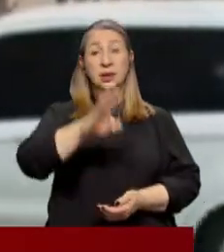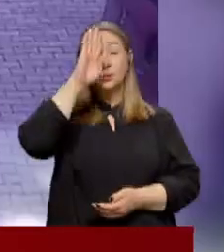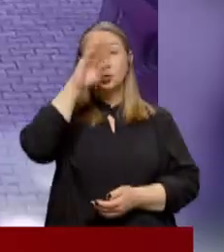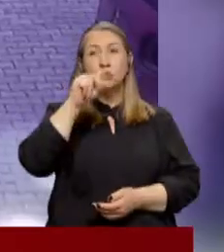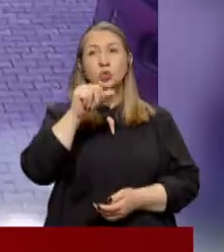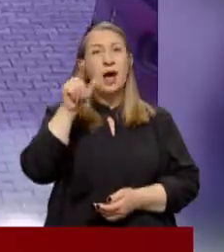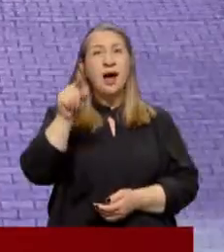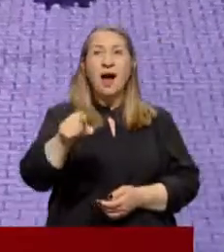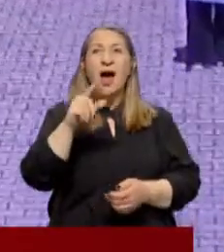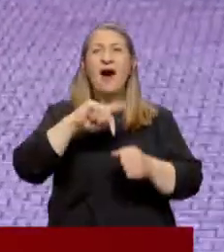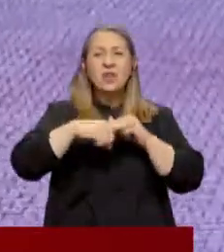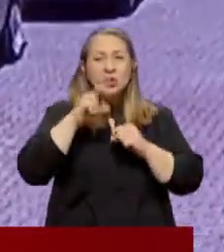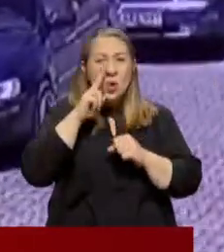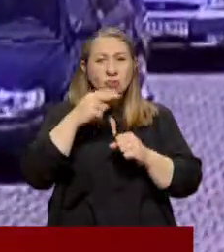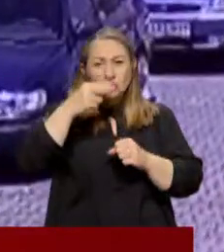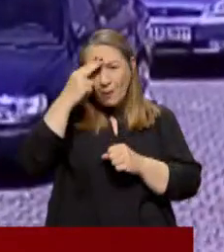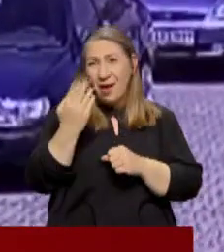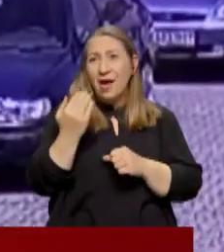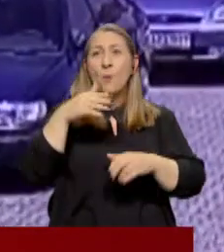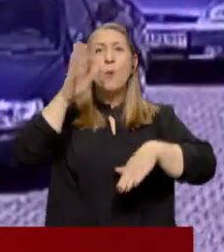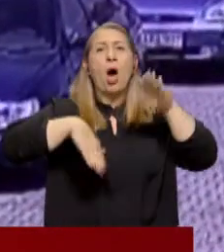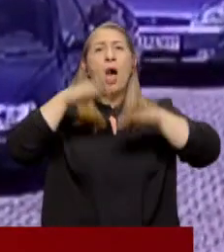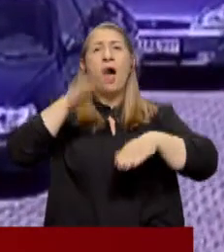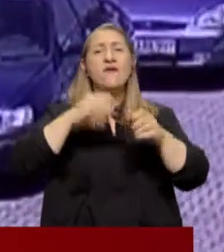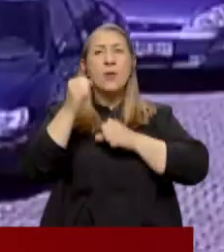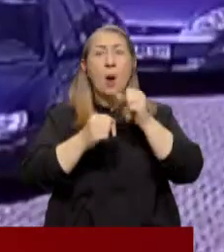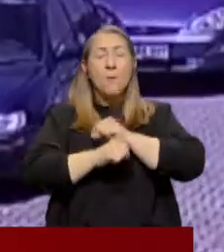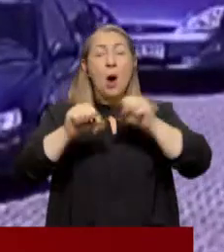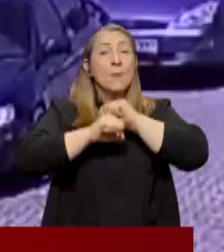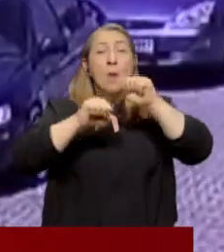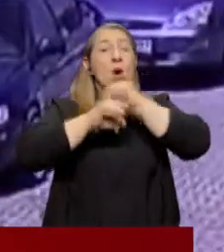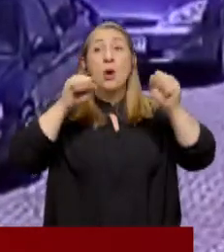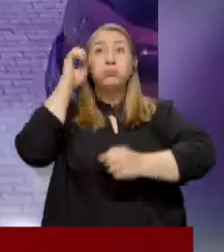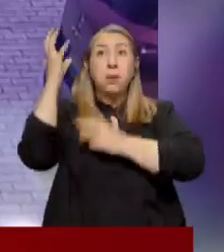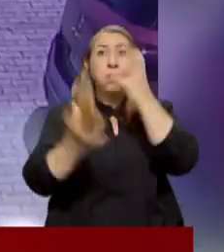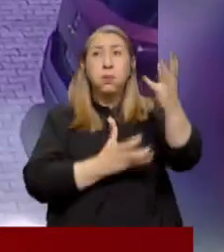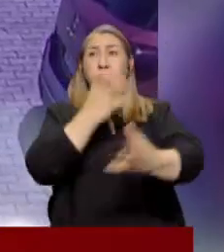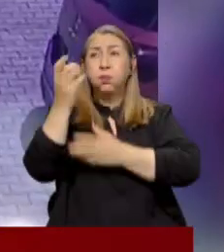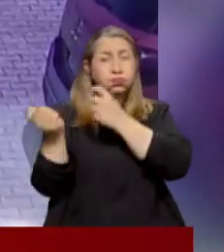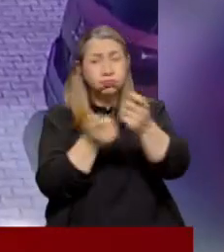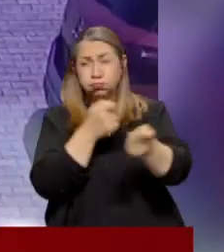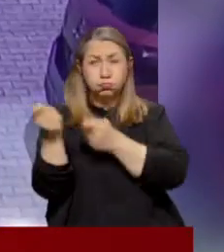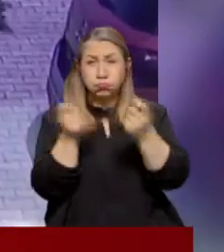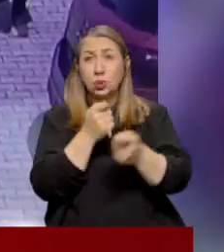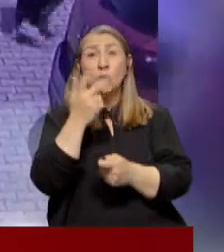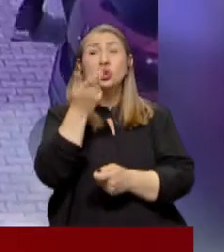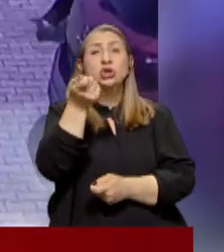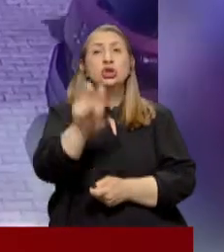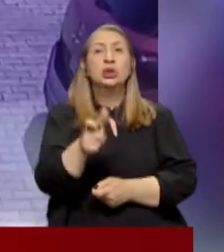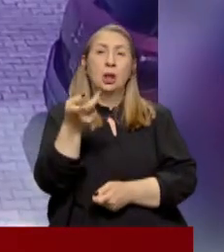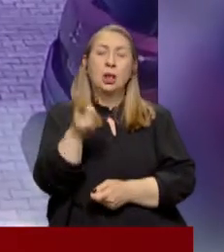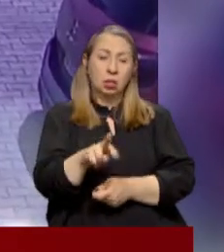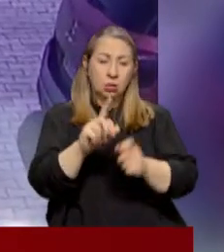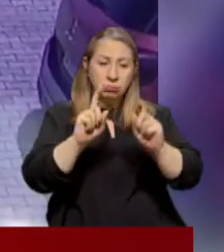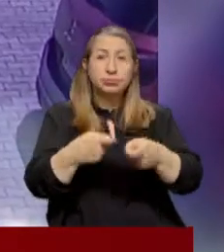İstanbul Tuzla'da haftanın son iş gününde boya fabrikasında ard arda patlamalar yaşandı. Alevler kontrol altına alındığında 3 işçinin